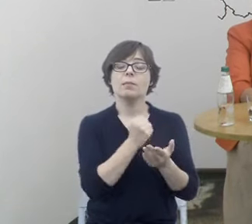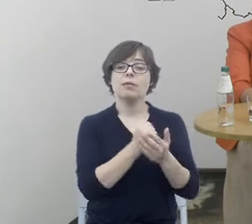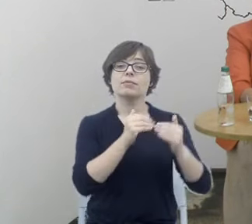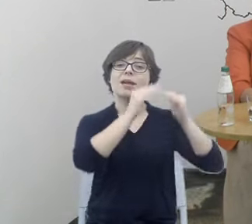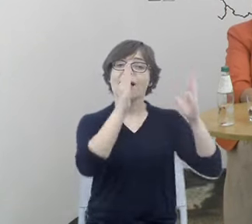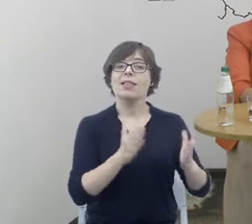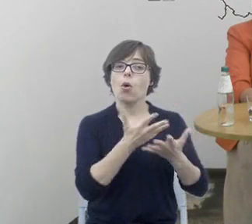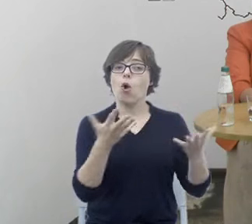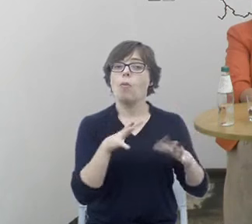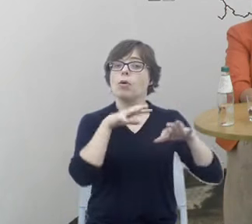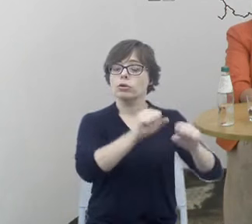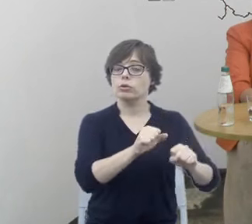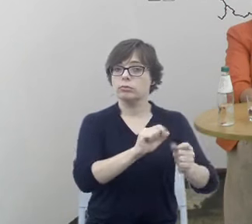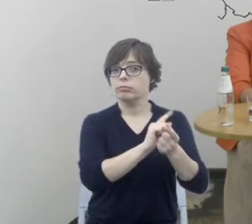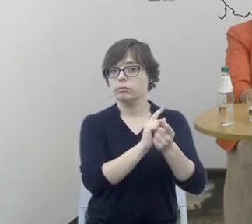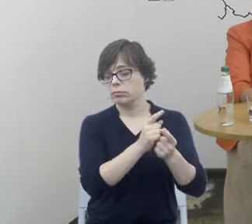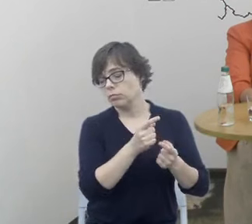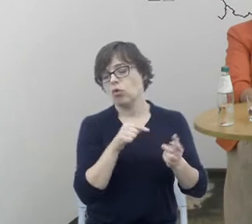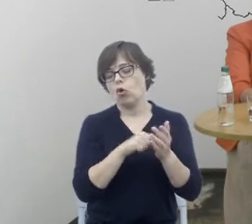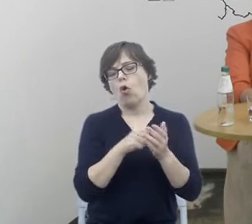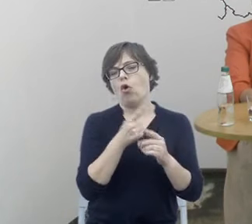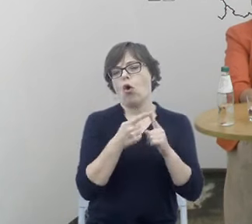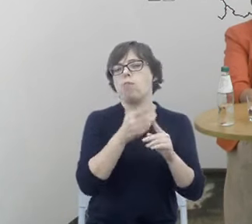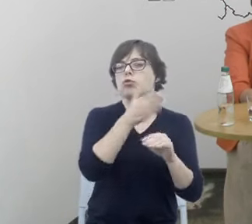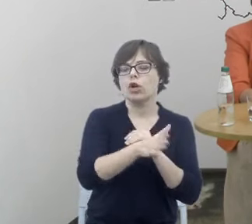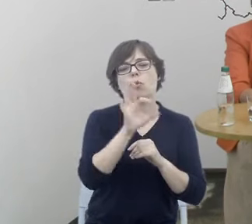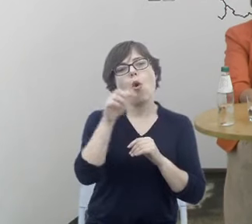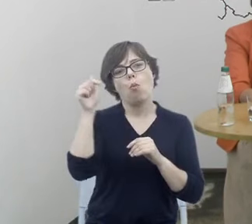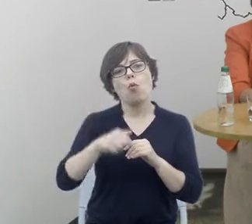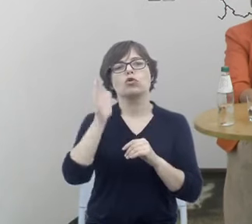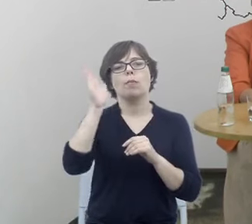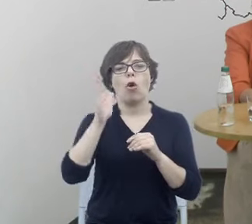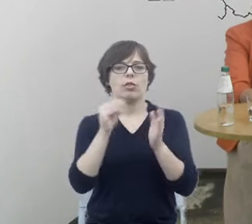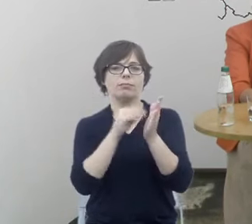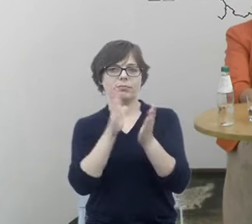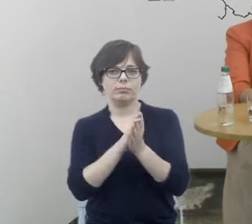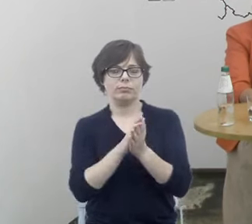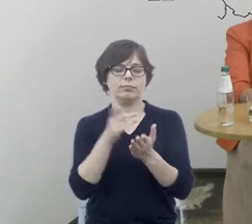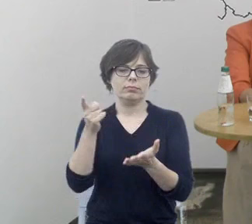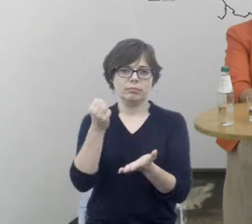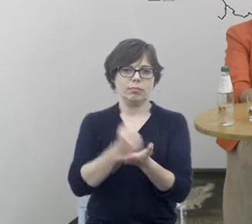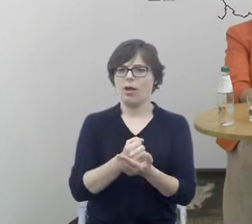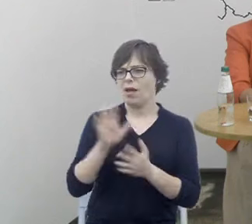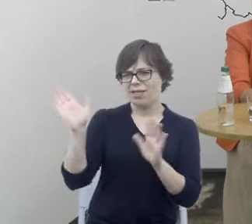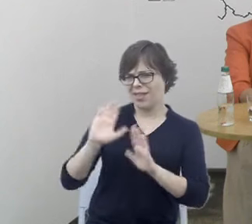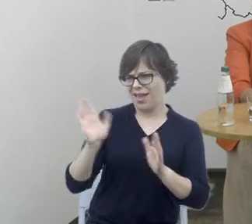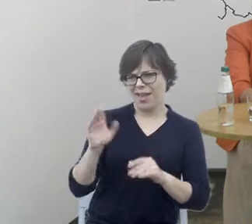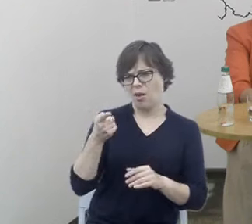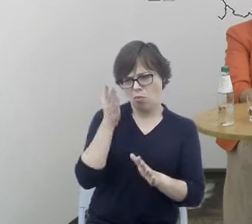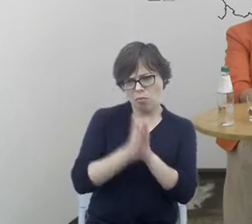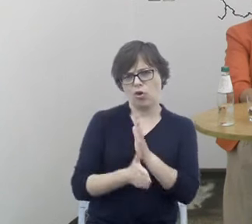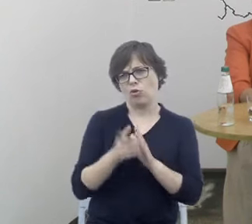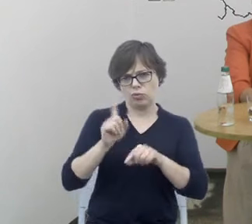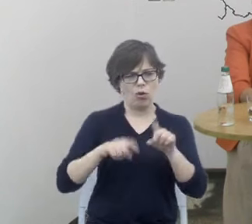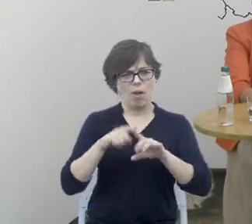trochę późniejsze sytuacje, bo to wymagało legalizacji na pewno. Nie, one były zasiedlone. Prawdopodobnie, jak w